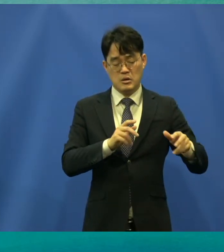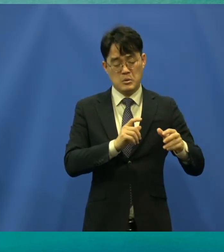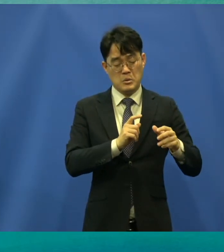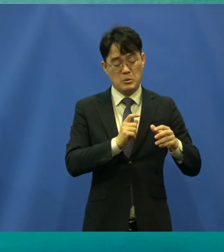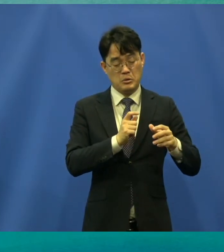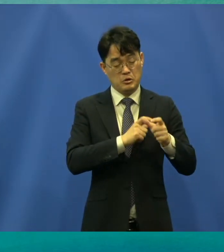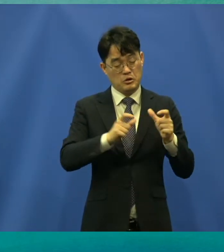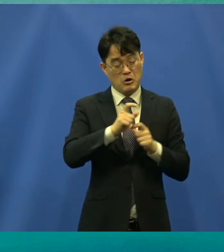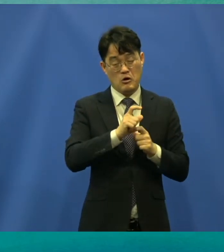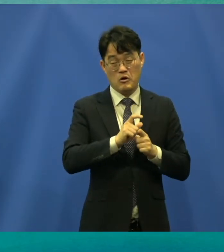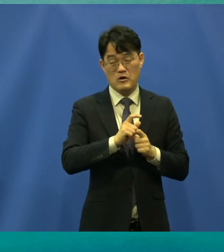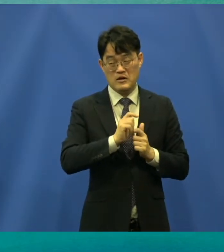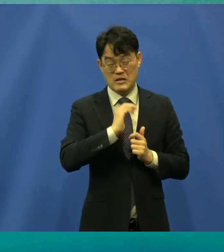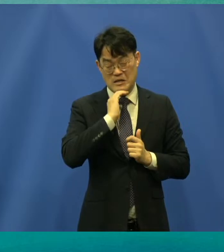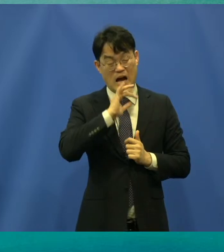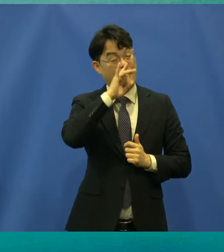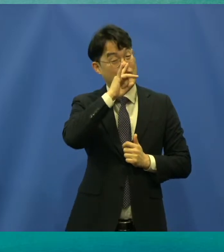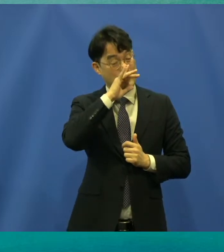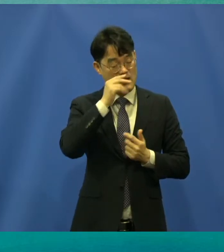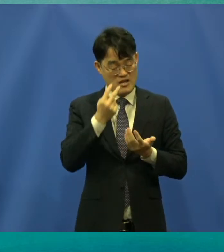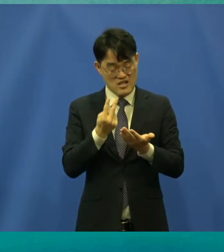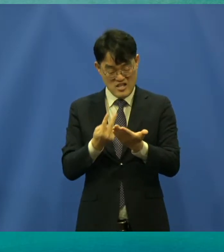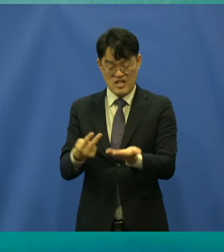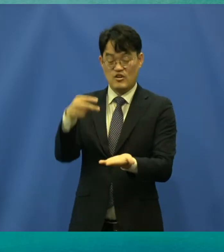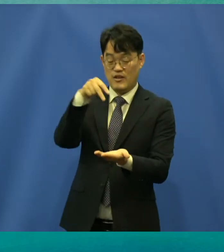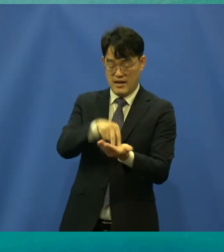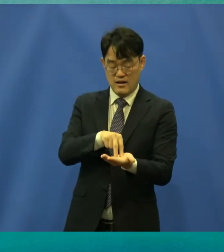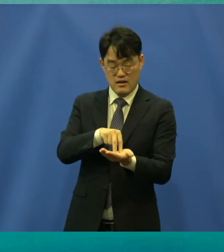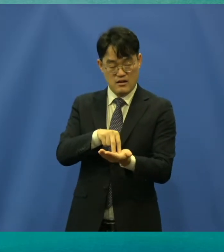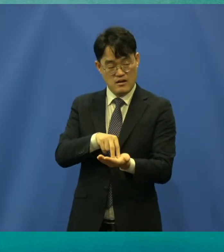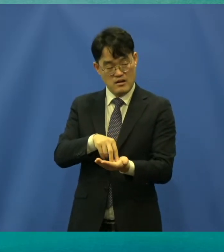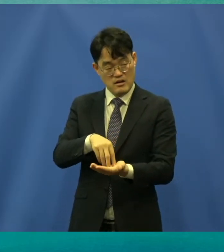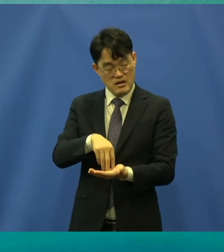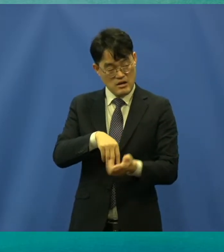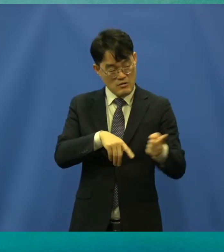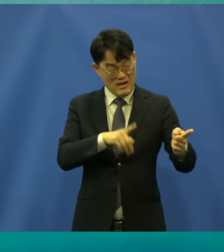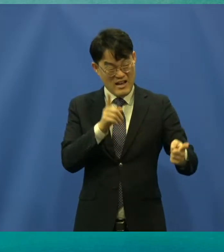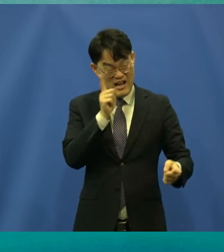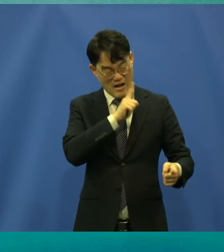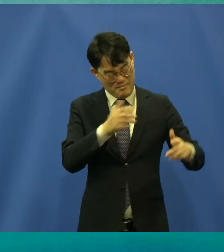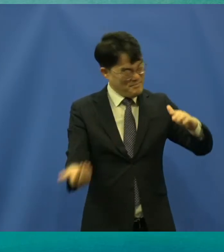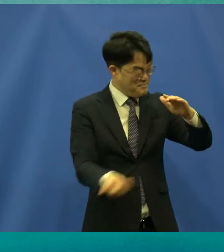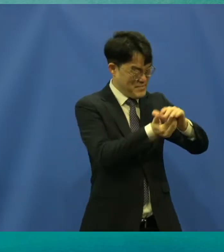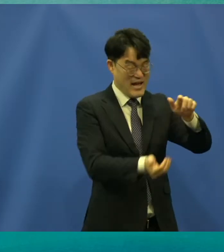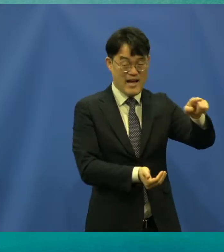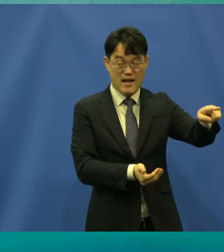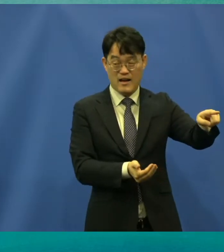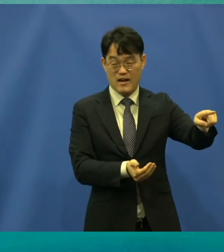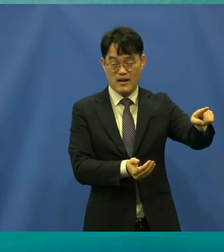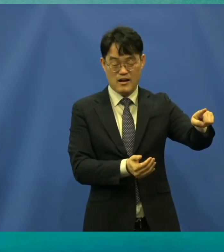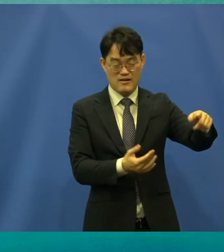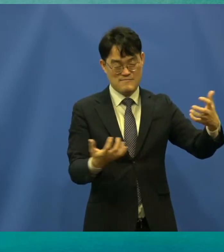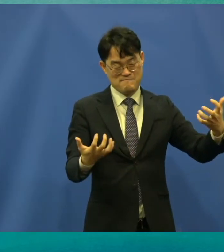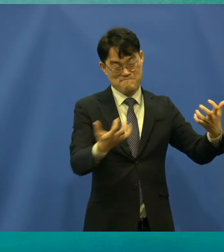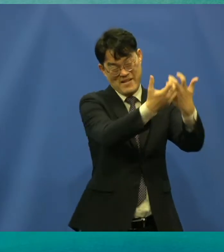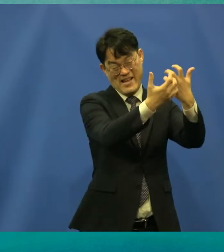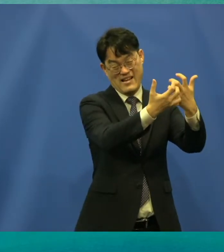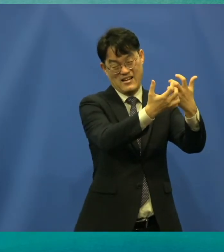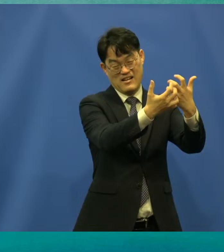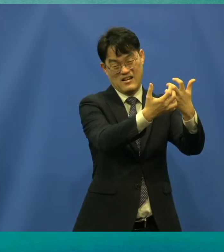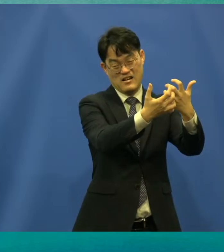가서 외쳐. 악독이 극에 달했어. 심판의 날이 이제 얼마 남지